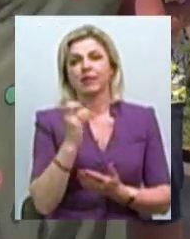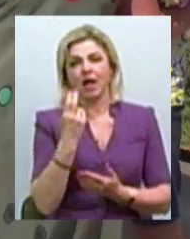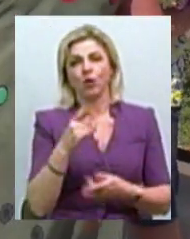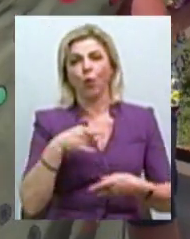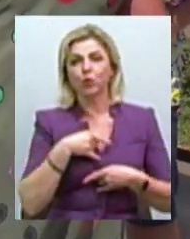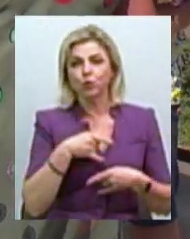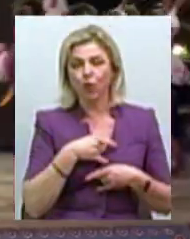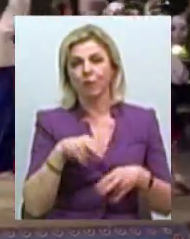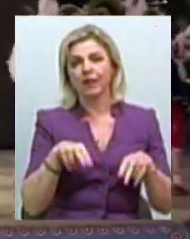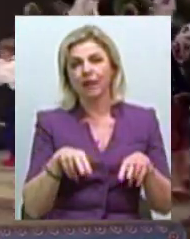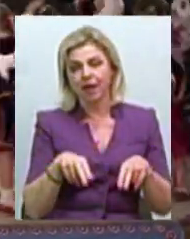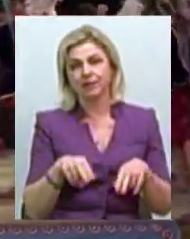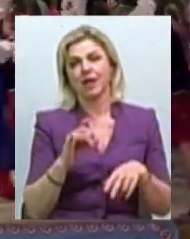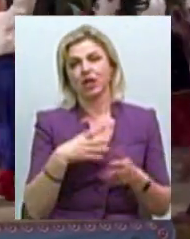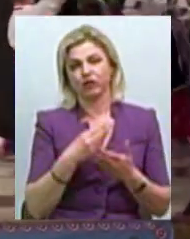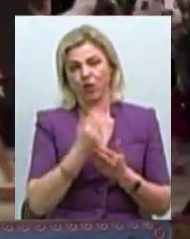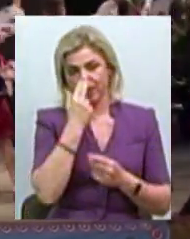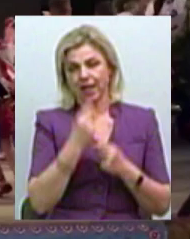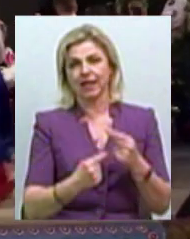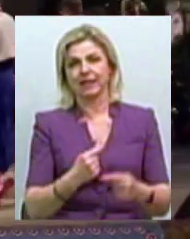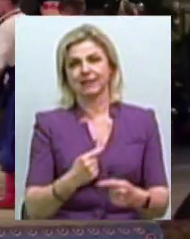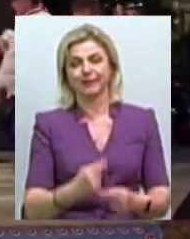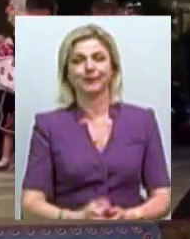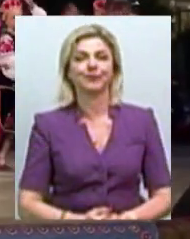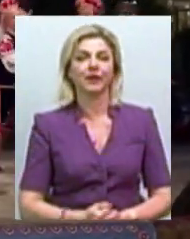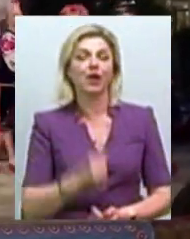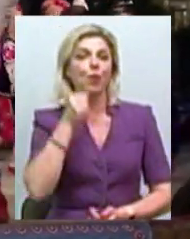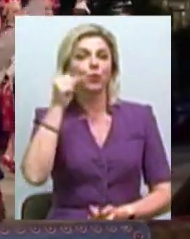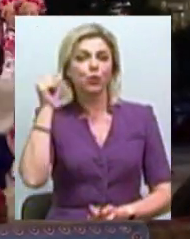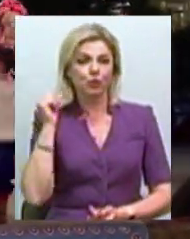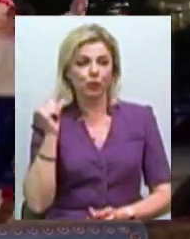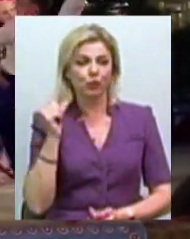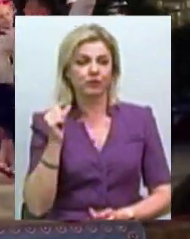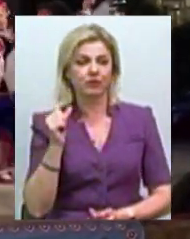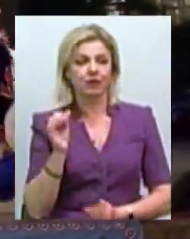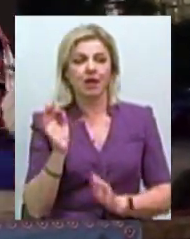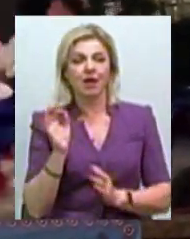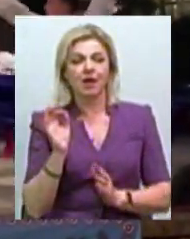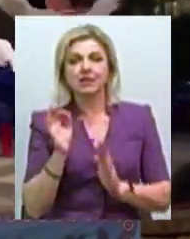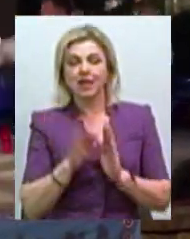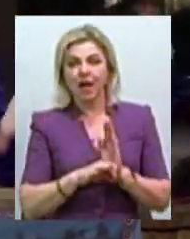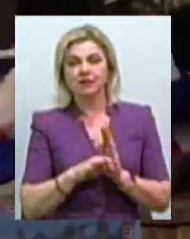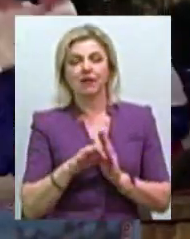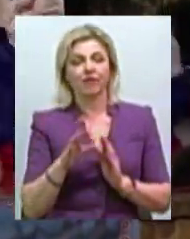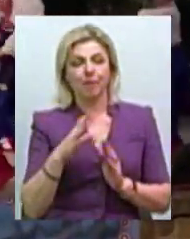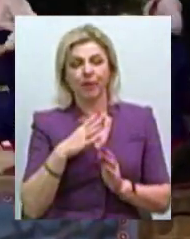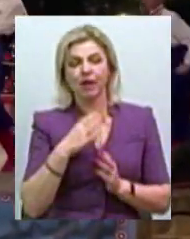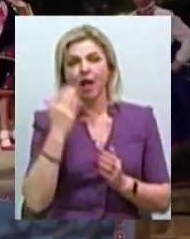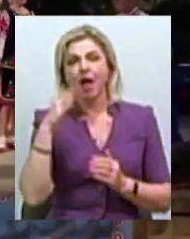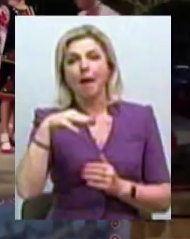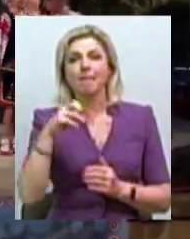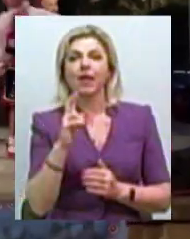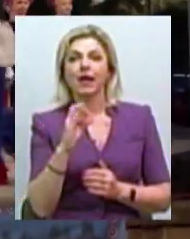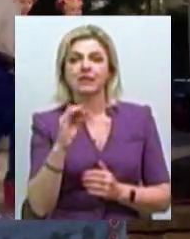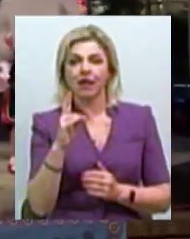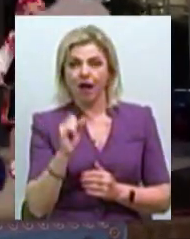свої національні танці, свої традиції. Прошлого року ми разом з Мексикою поділили звання кращих груп, а цього року тільки